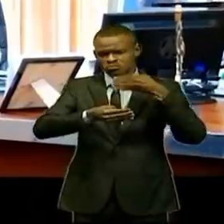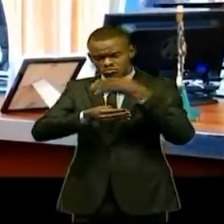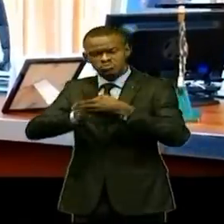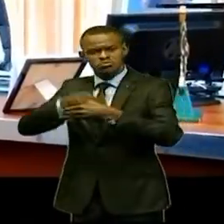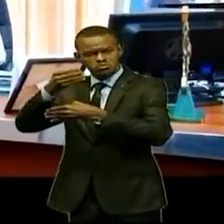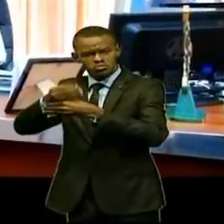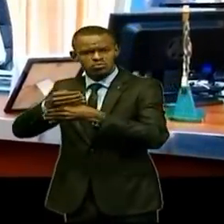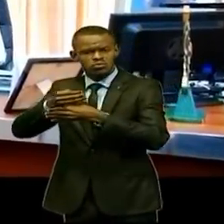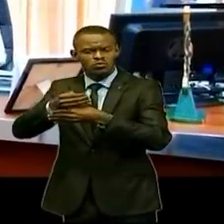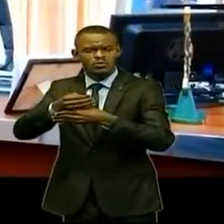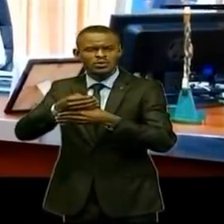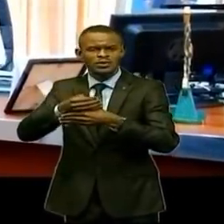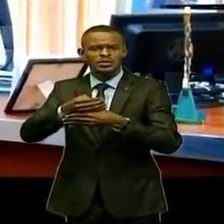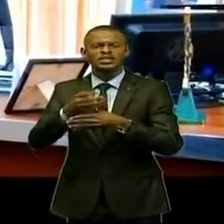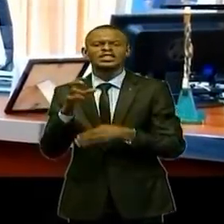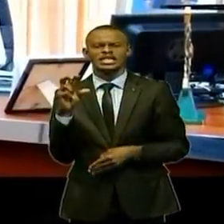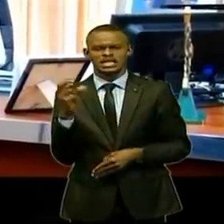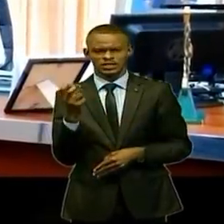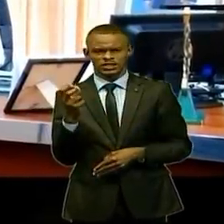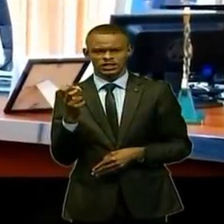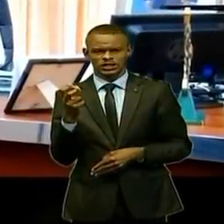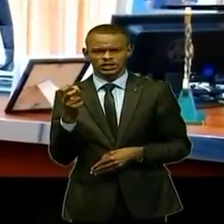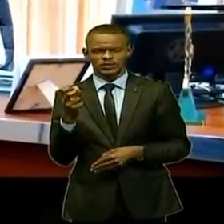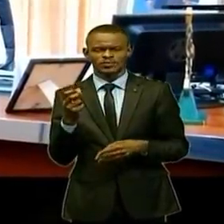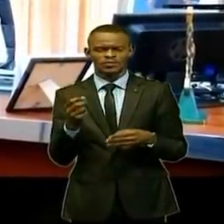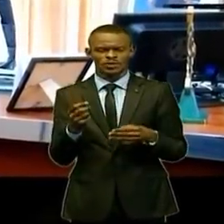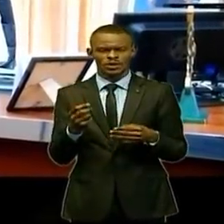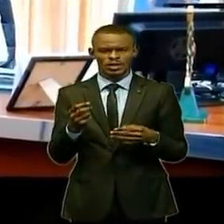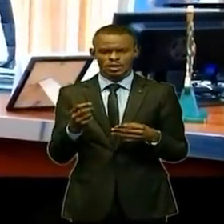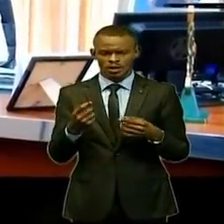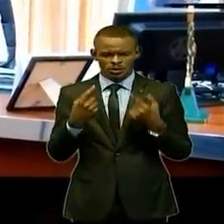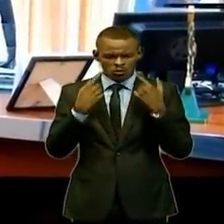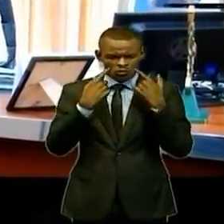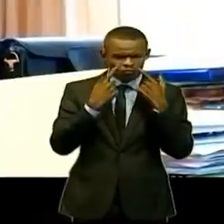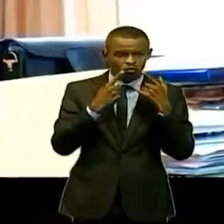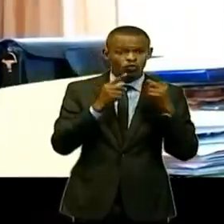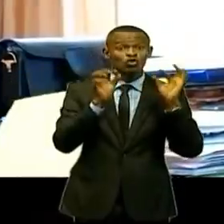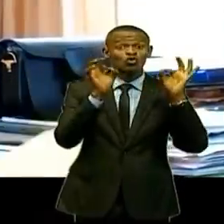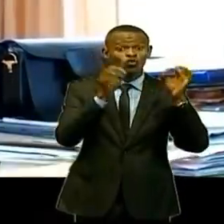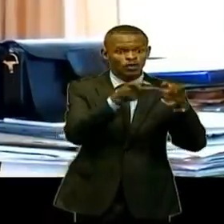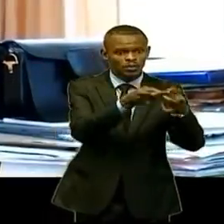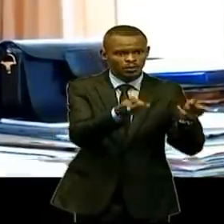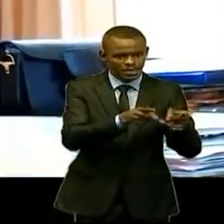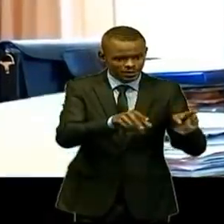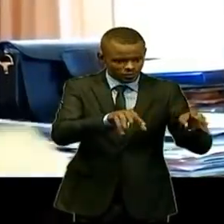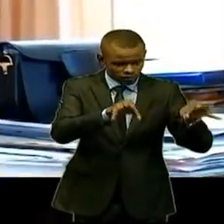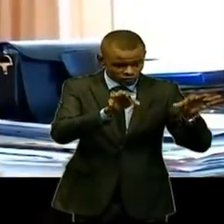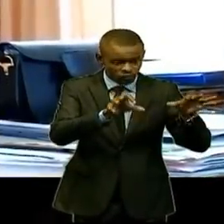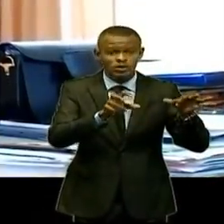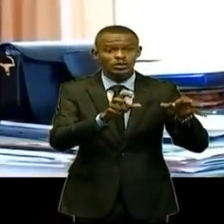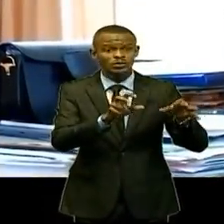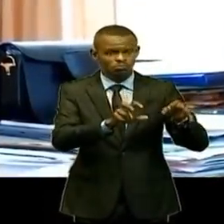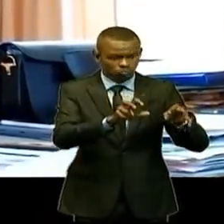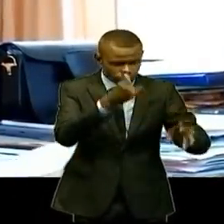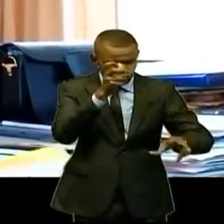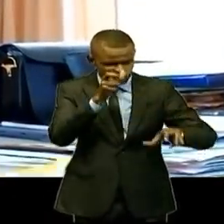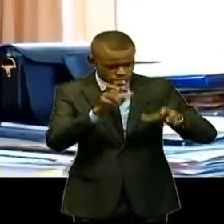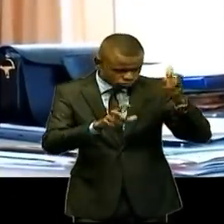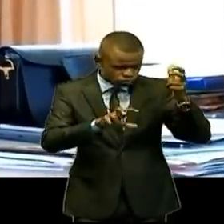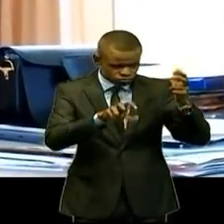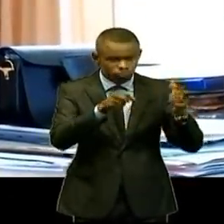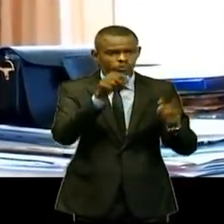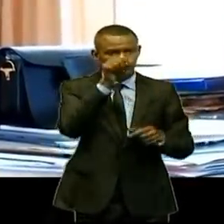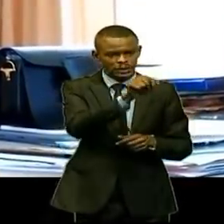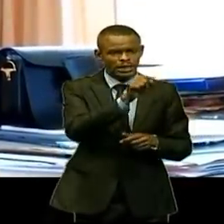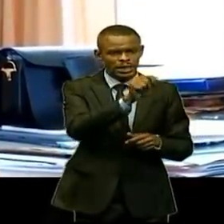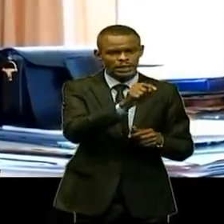minéraux, la découverte des nouveaux gisements, l'estimation des ressources minérales. Tenant